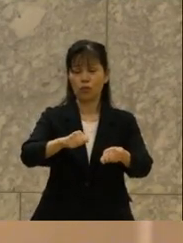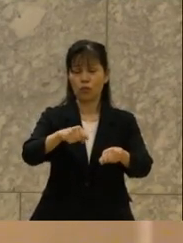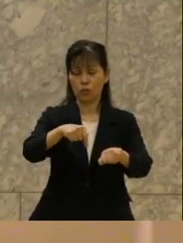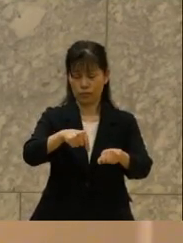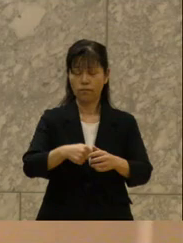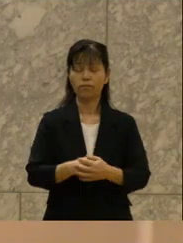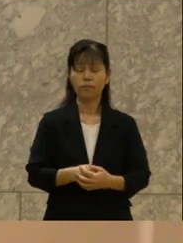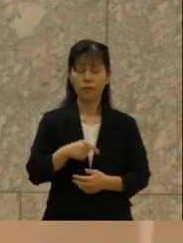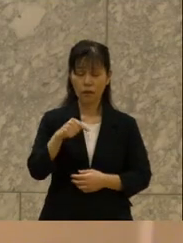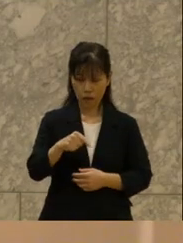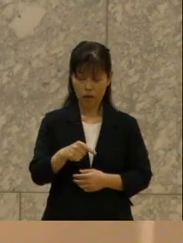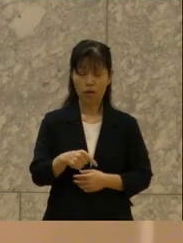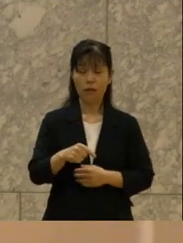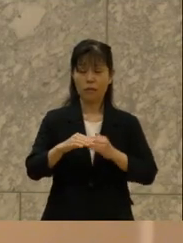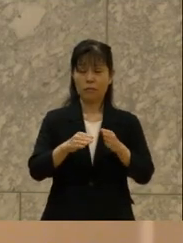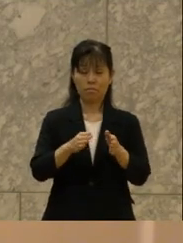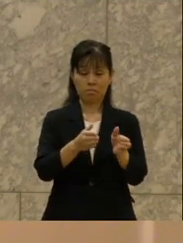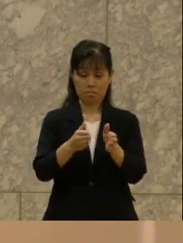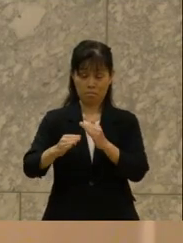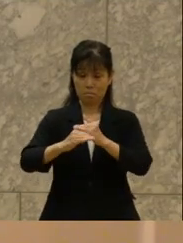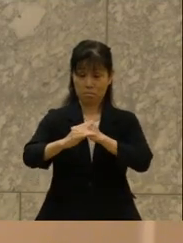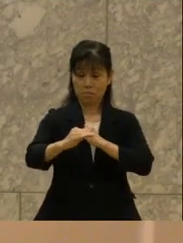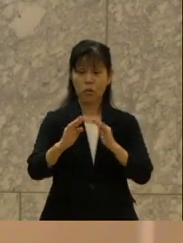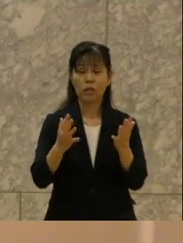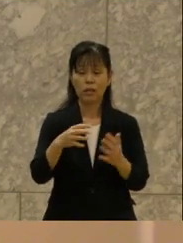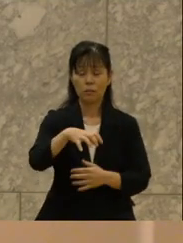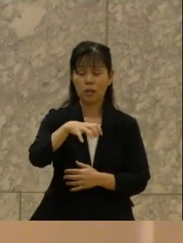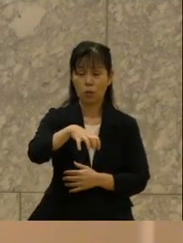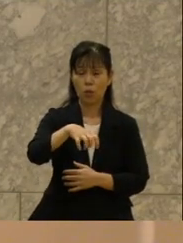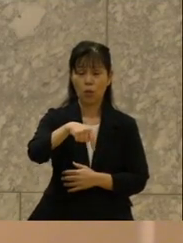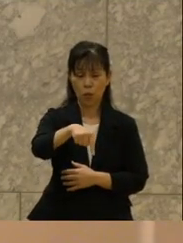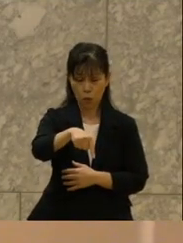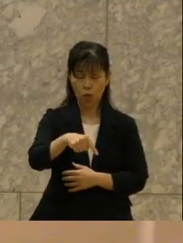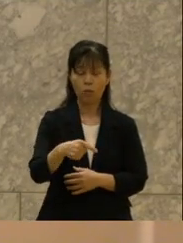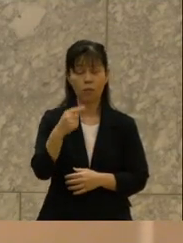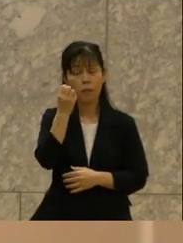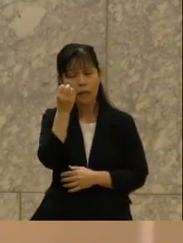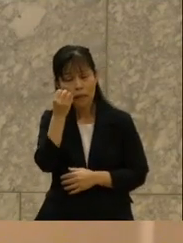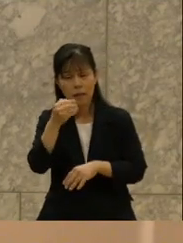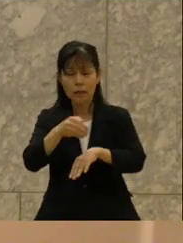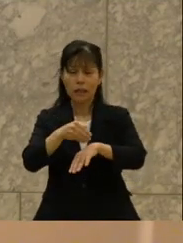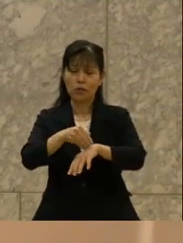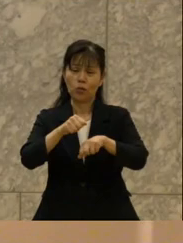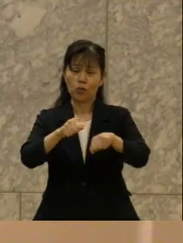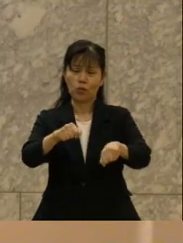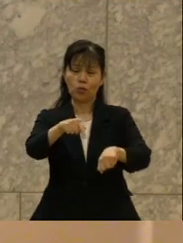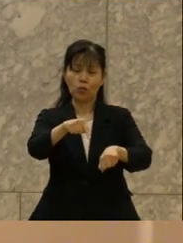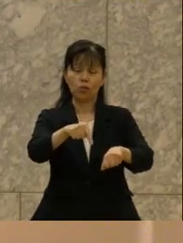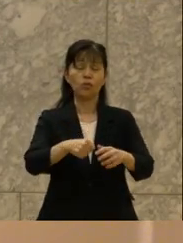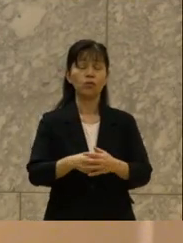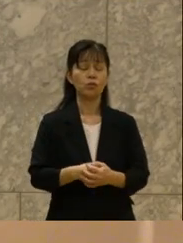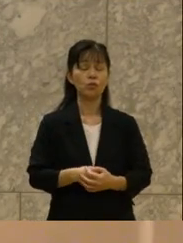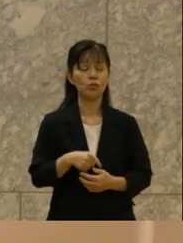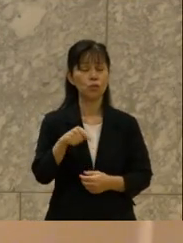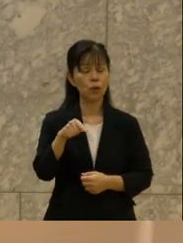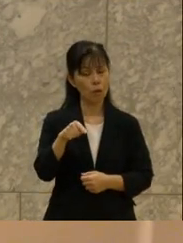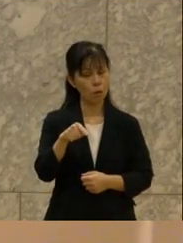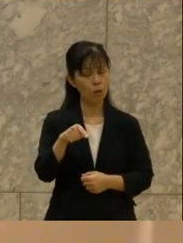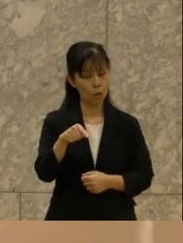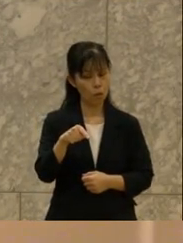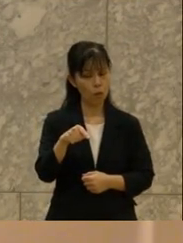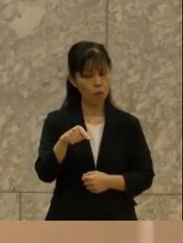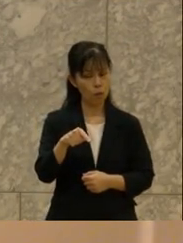不整地とかでファルトレックもファルトレックっていう変わった練習をするんですけどそれもタイムを